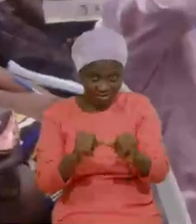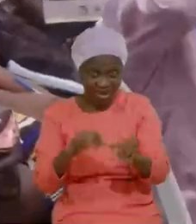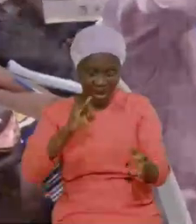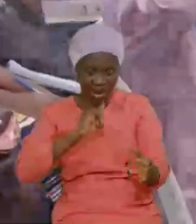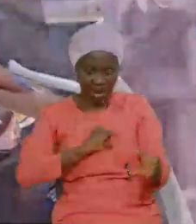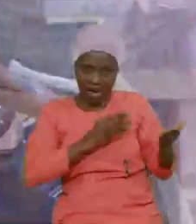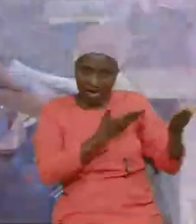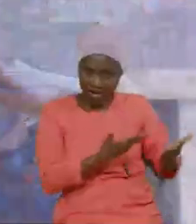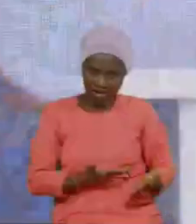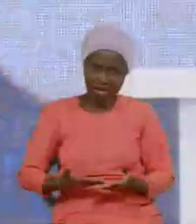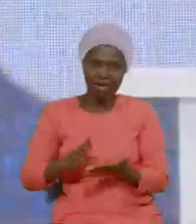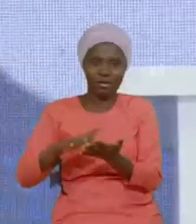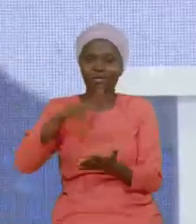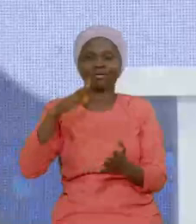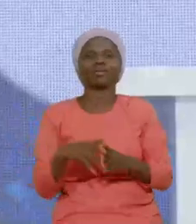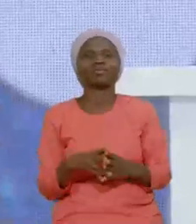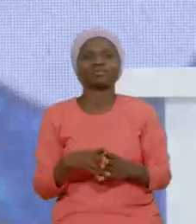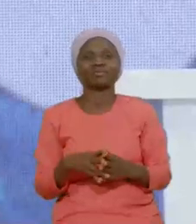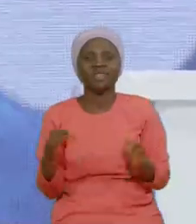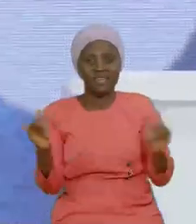je vais porter la gloire.